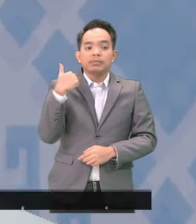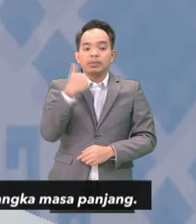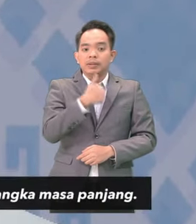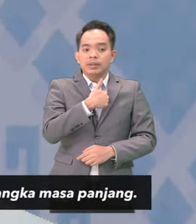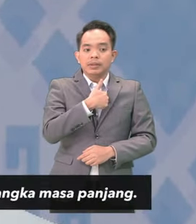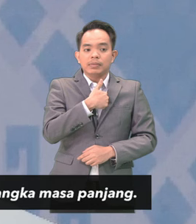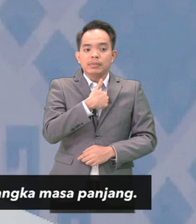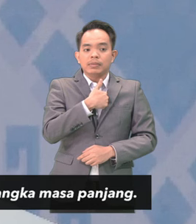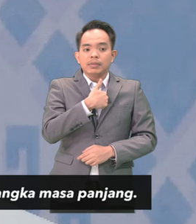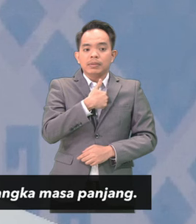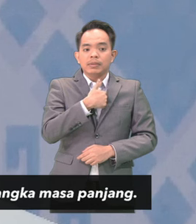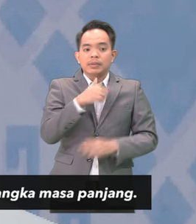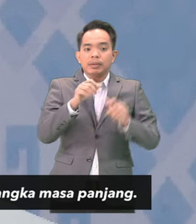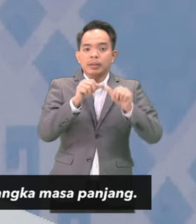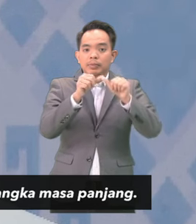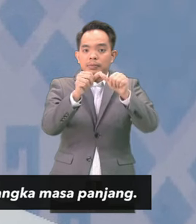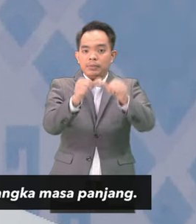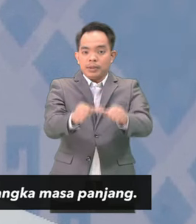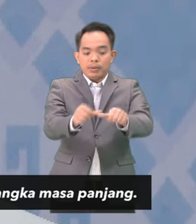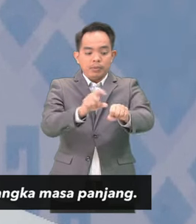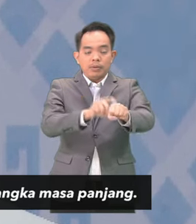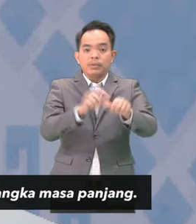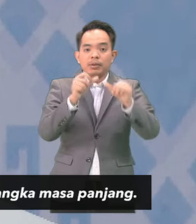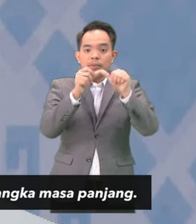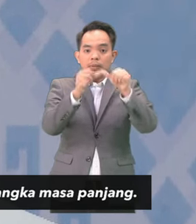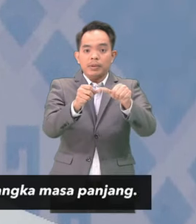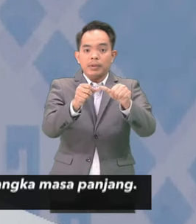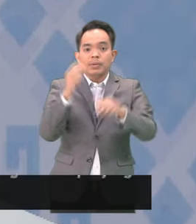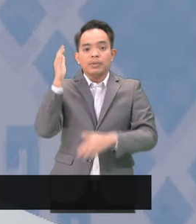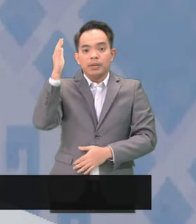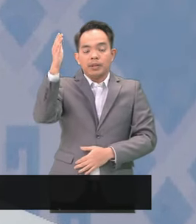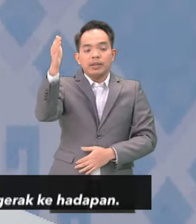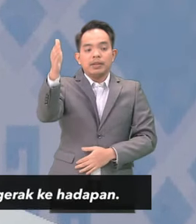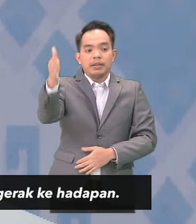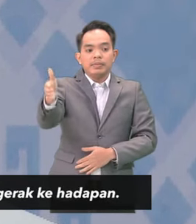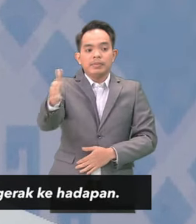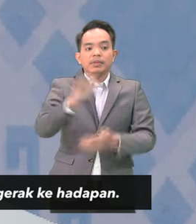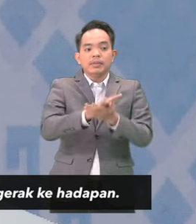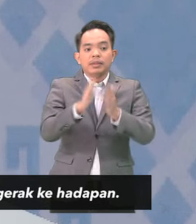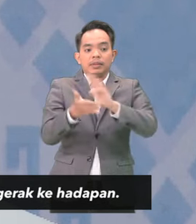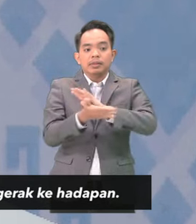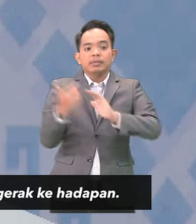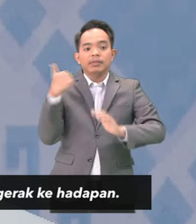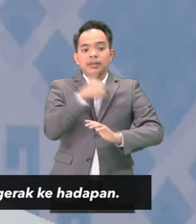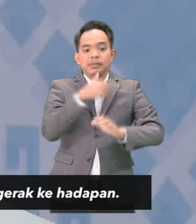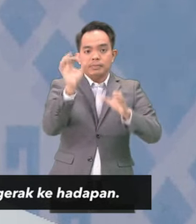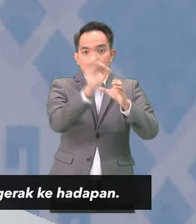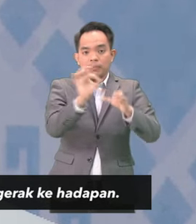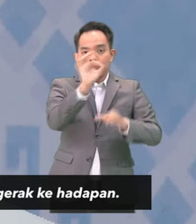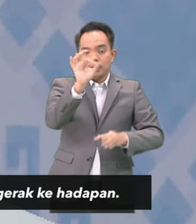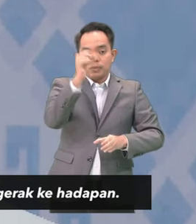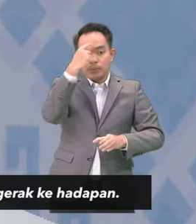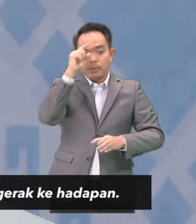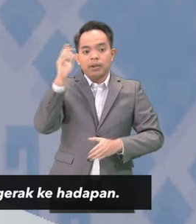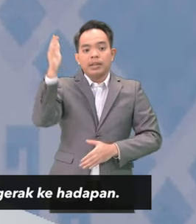underscores our determination to keep the future firmly in sight as we move forward. At